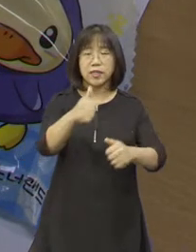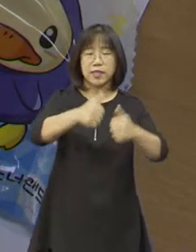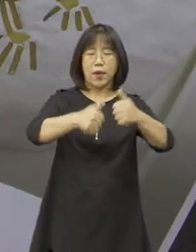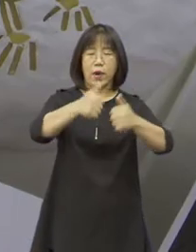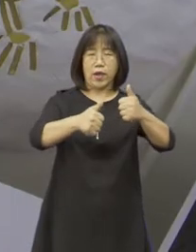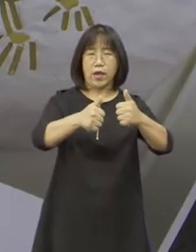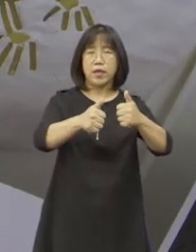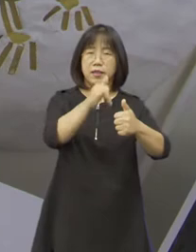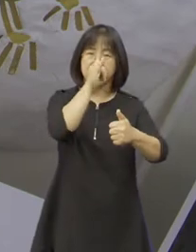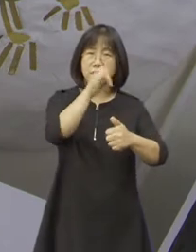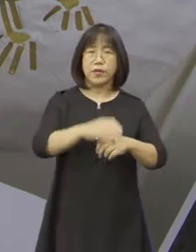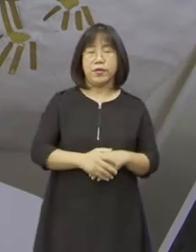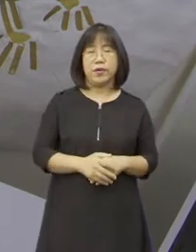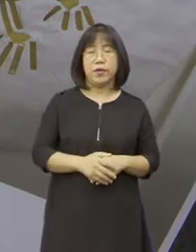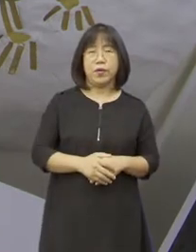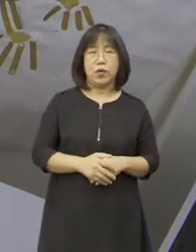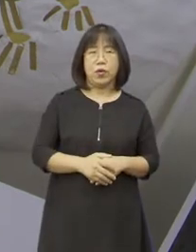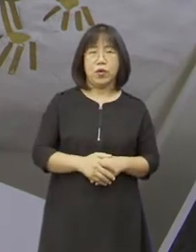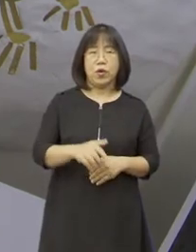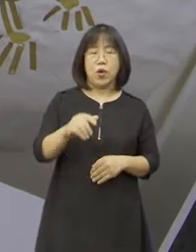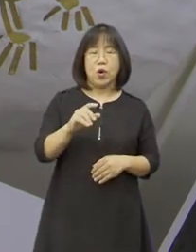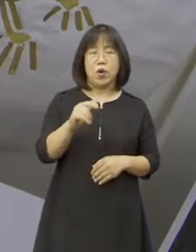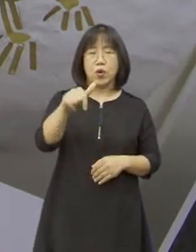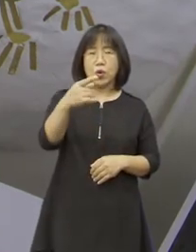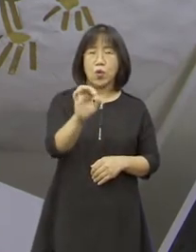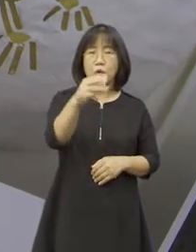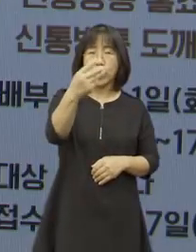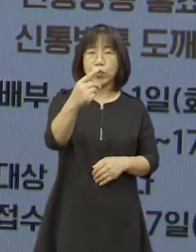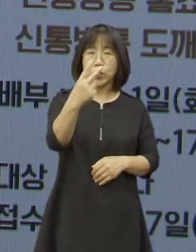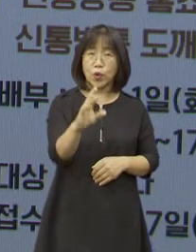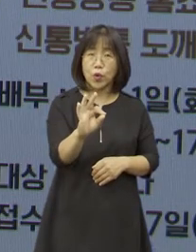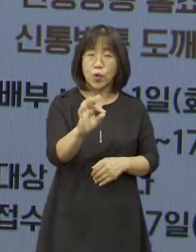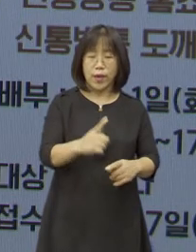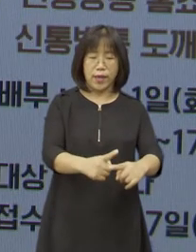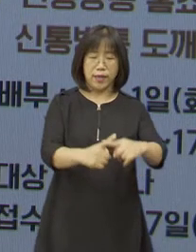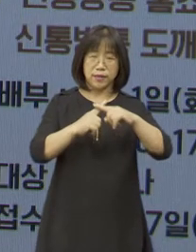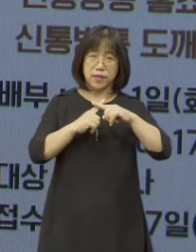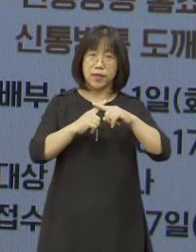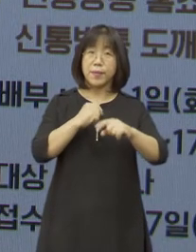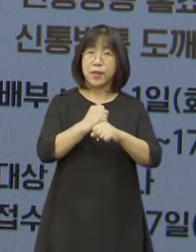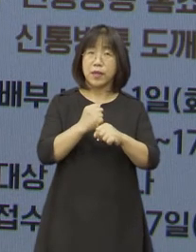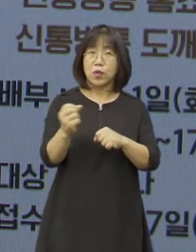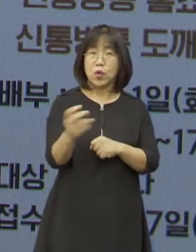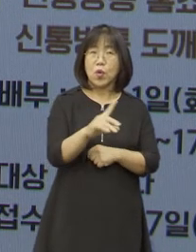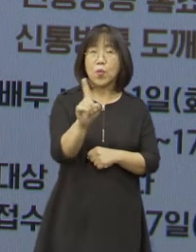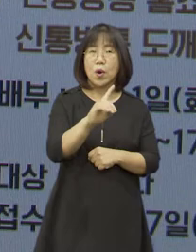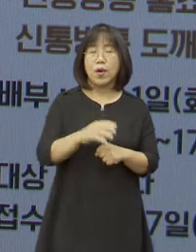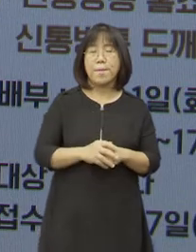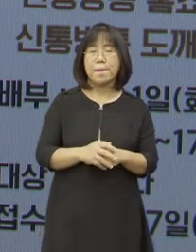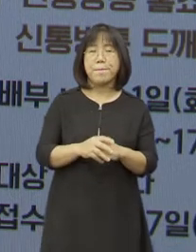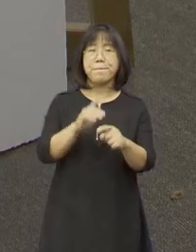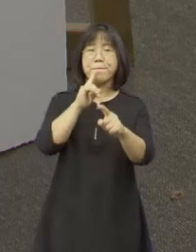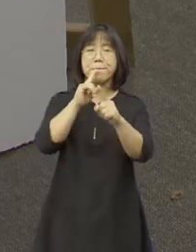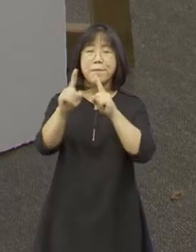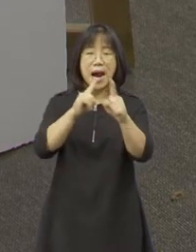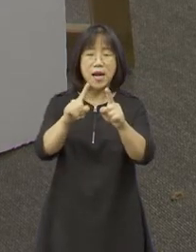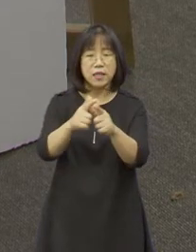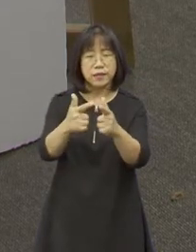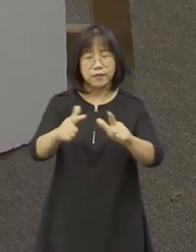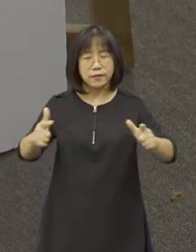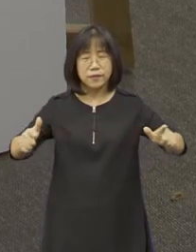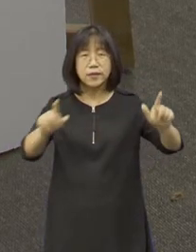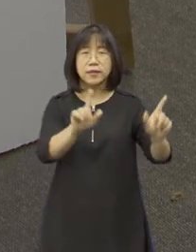마련됩니다. 체험 프로그램인 공룡 엑스레이 만들기, 문화 공연인 창작 연극 말들이 사는 나라